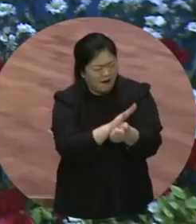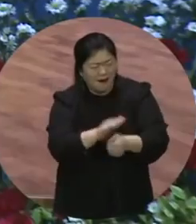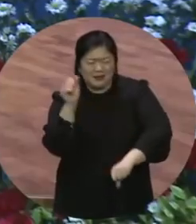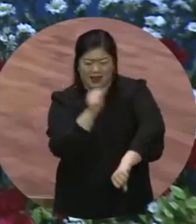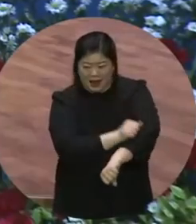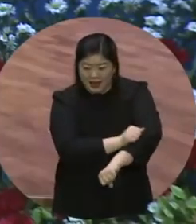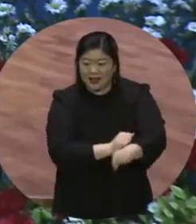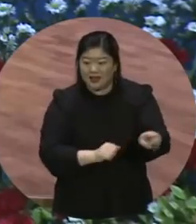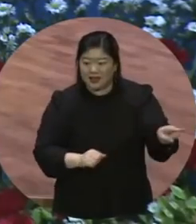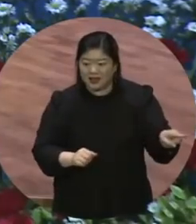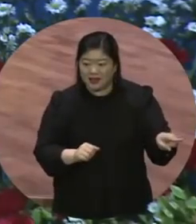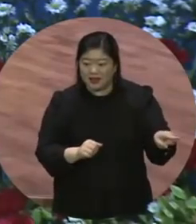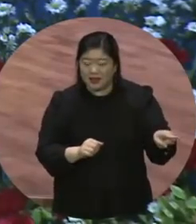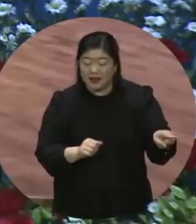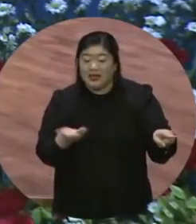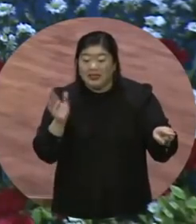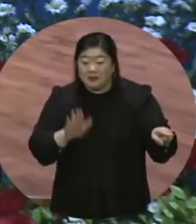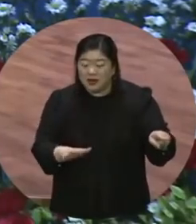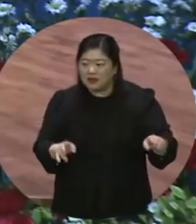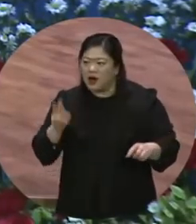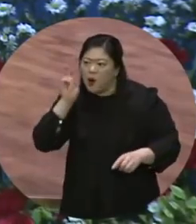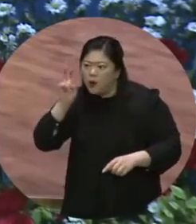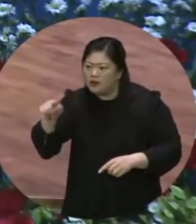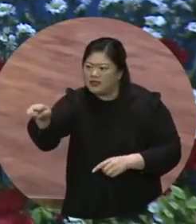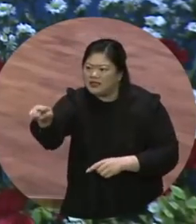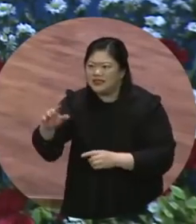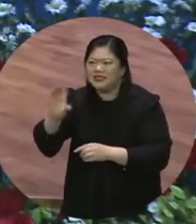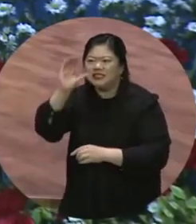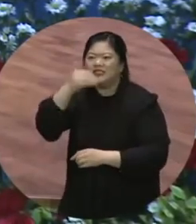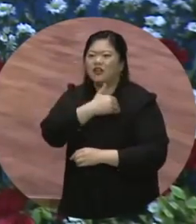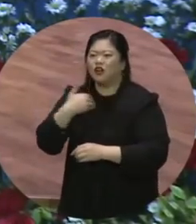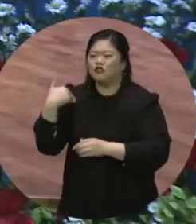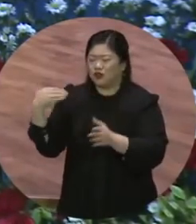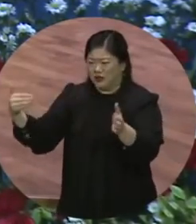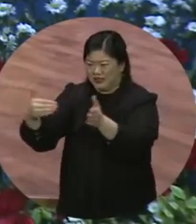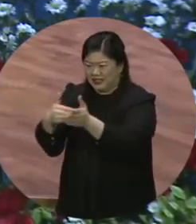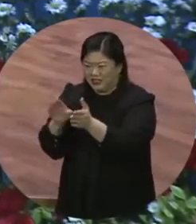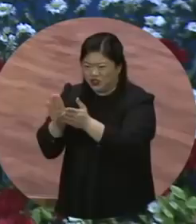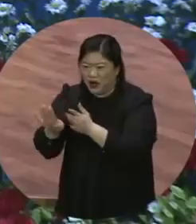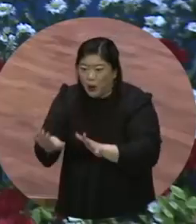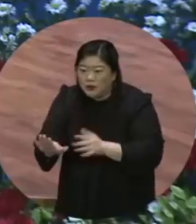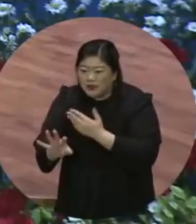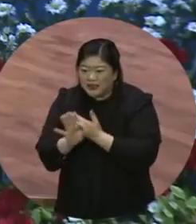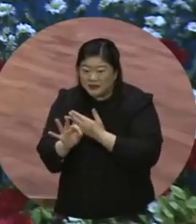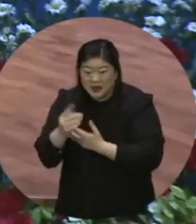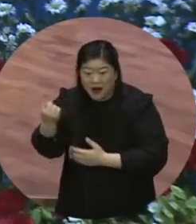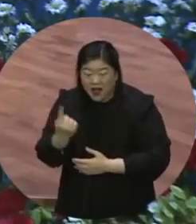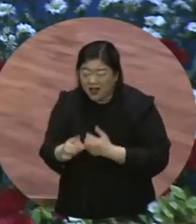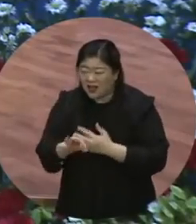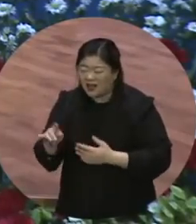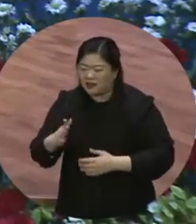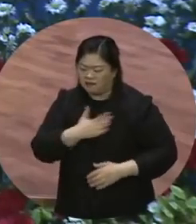천주교에 있다가 금방 온 분들 혹시라도 상처되거든 여러분이 기도해 보시기 바랍니다.